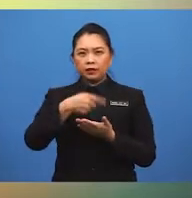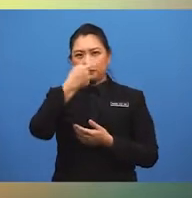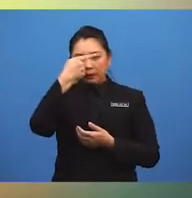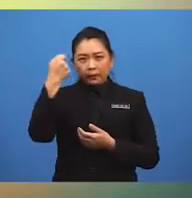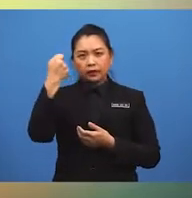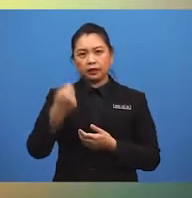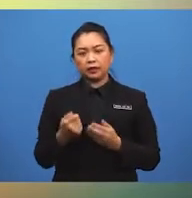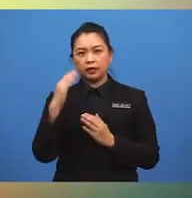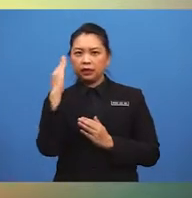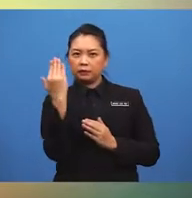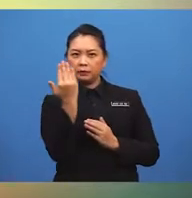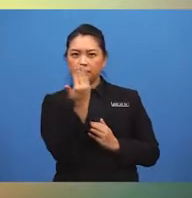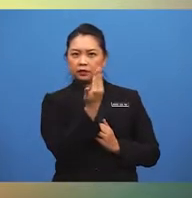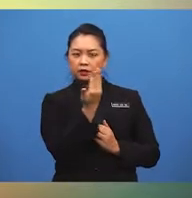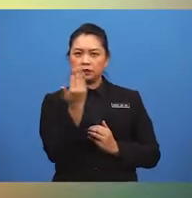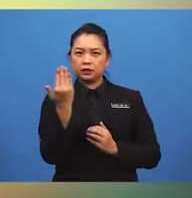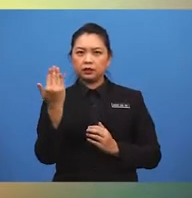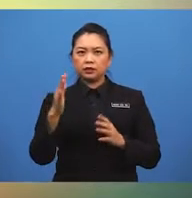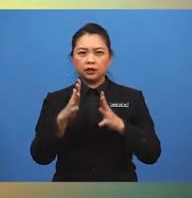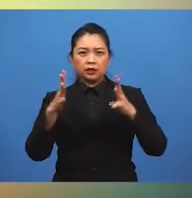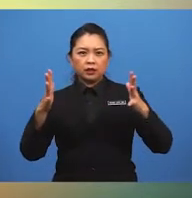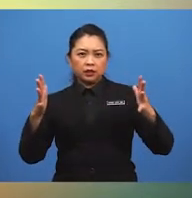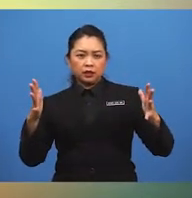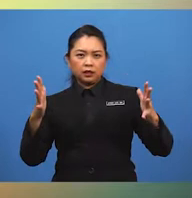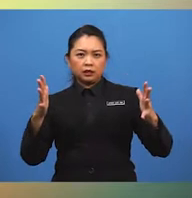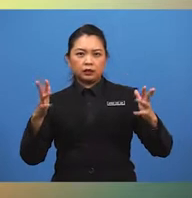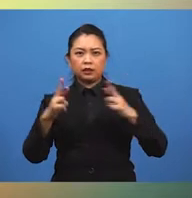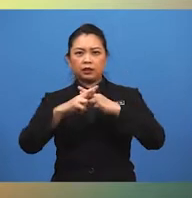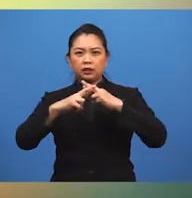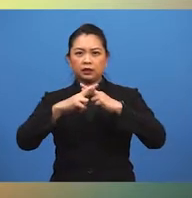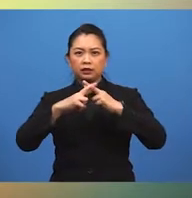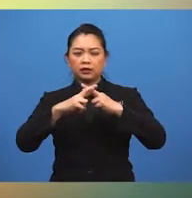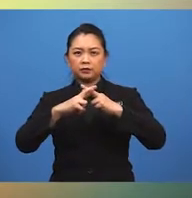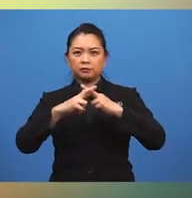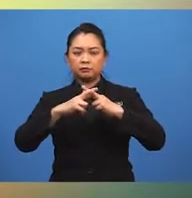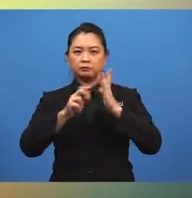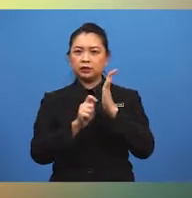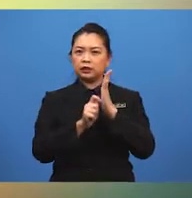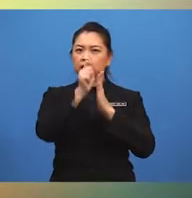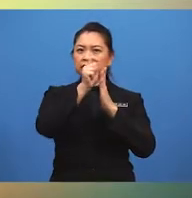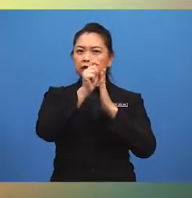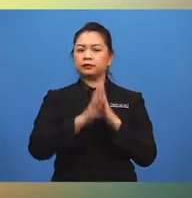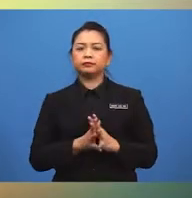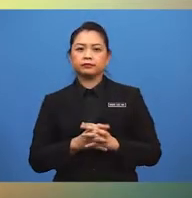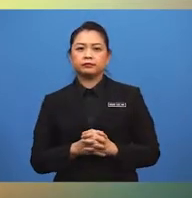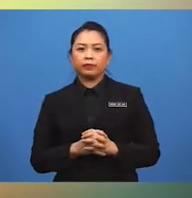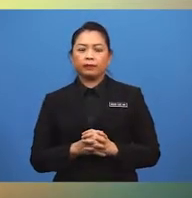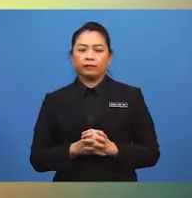Ini menyebabkan lapisan susutan menjadi lebar dan rintangan lapisan susutan